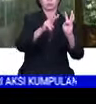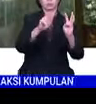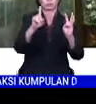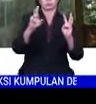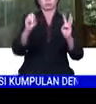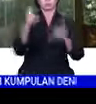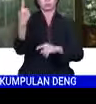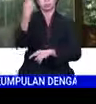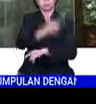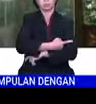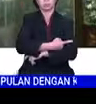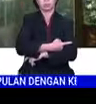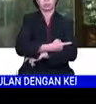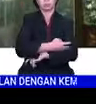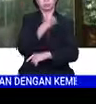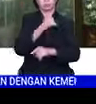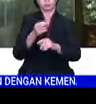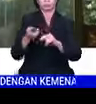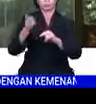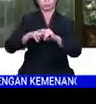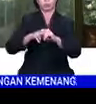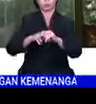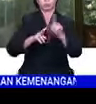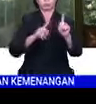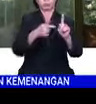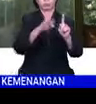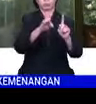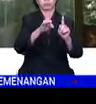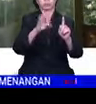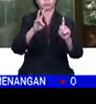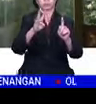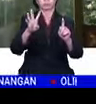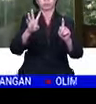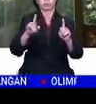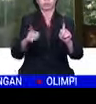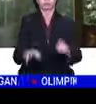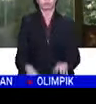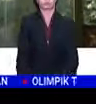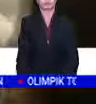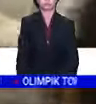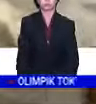6,210 ujian sehari, iaitu peningkatan sebanyak 1,874 per status.